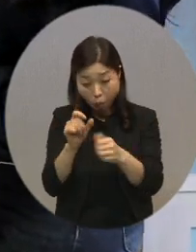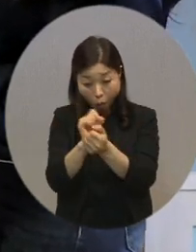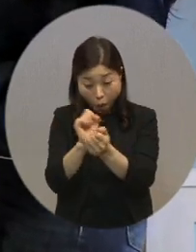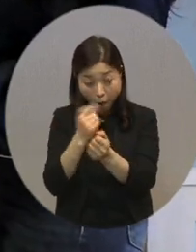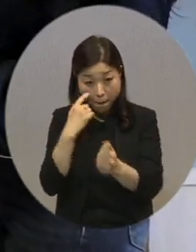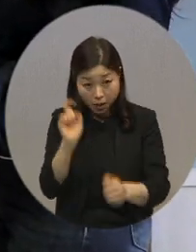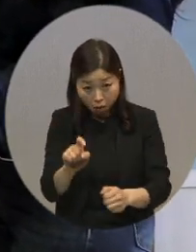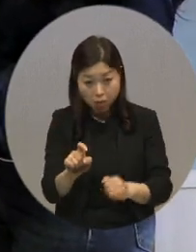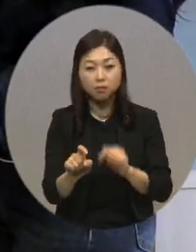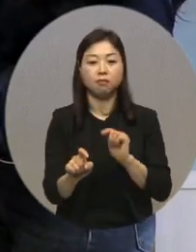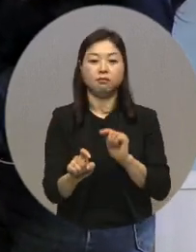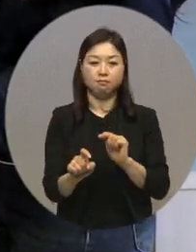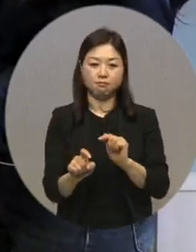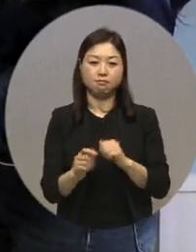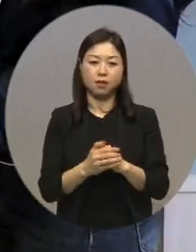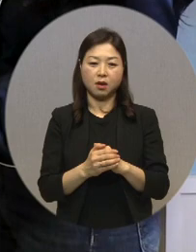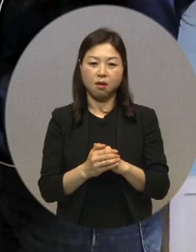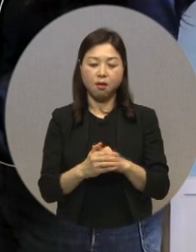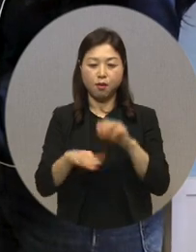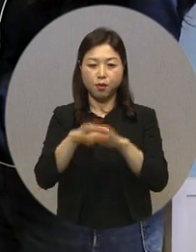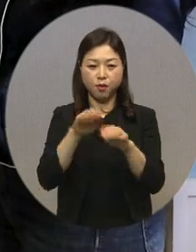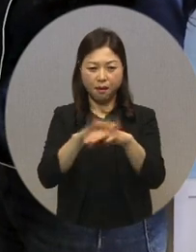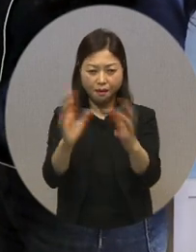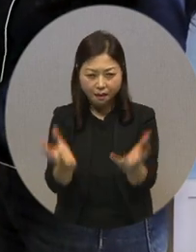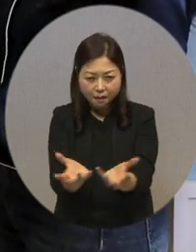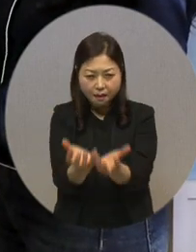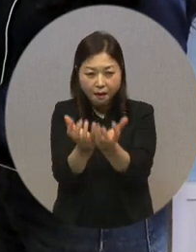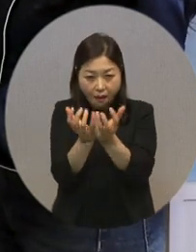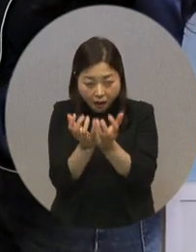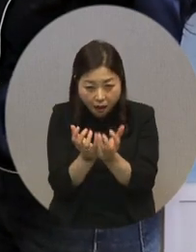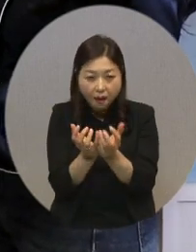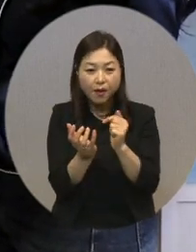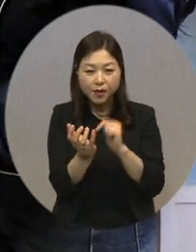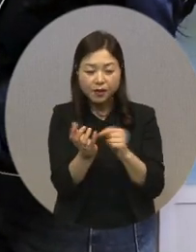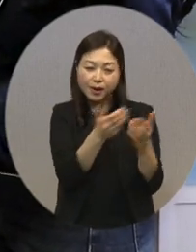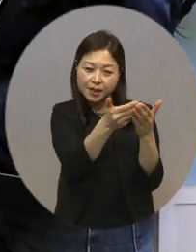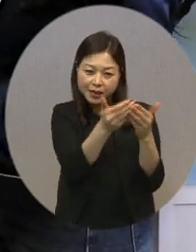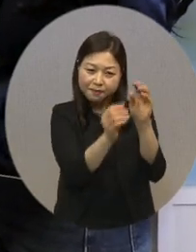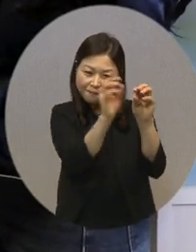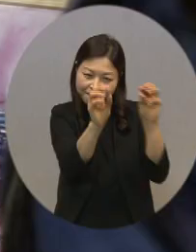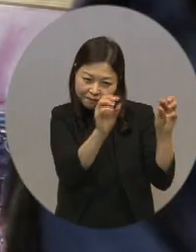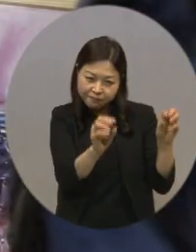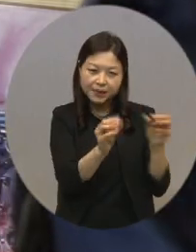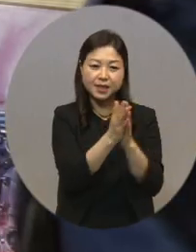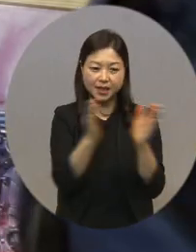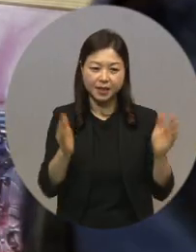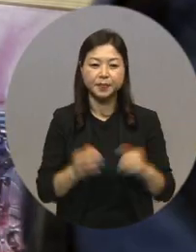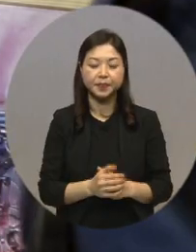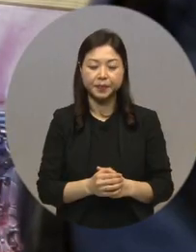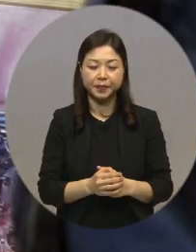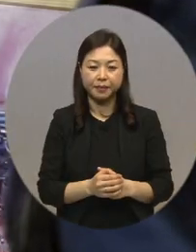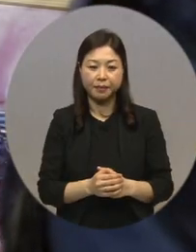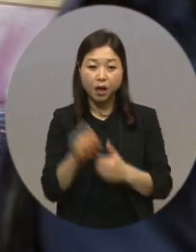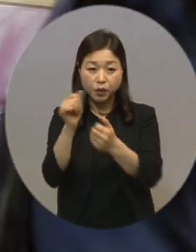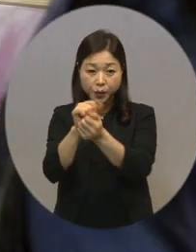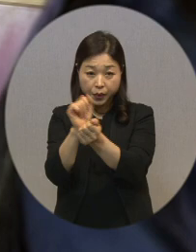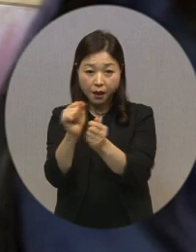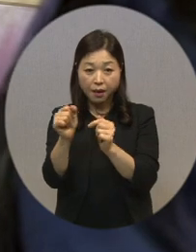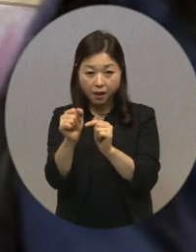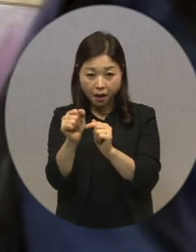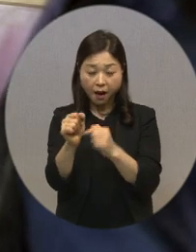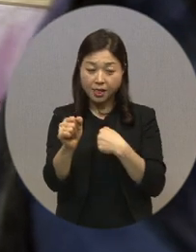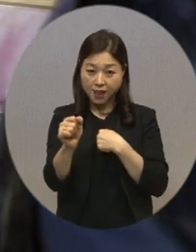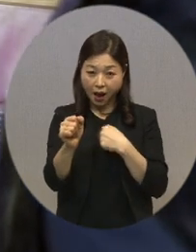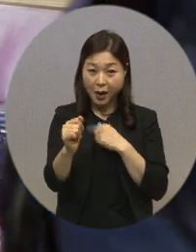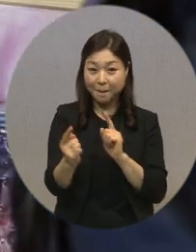갱조개를 발견하고는 양손 가득 꼭 움켜쥐고 돌아와 작업을 시작했습니다. 마치 갱조개가 자신을